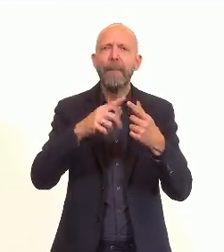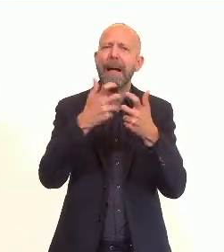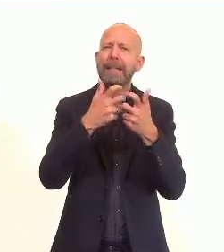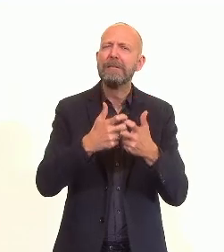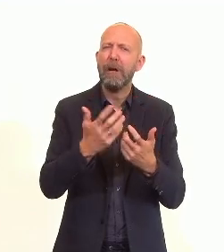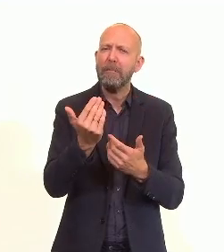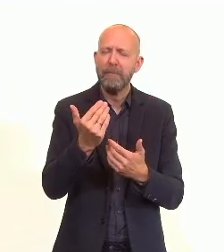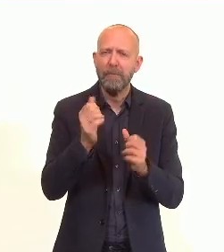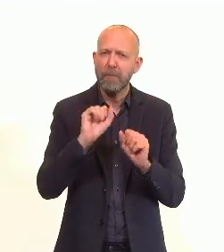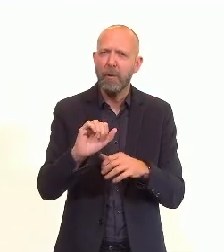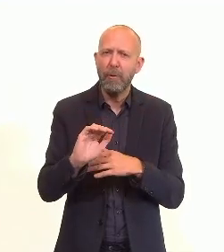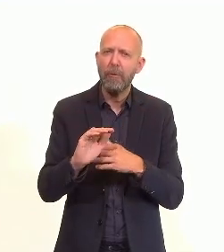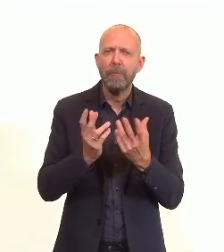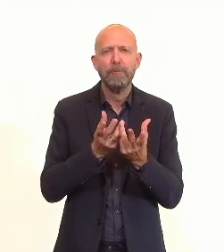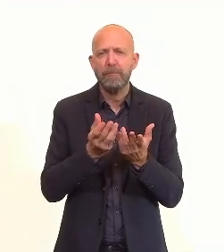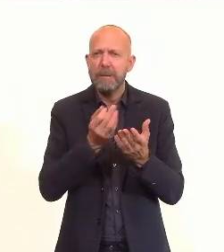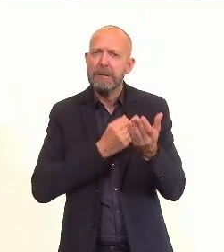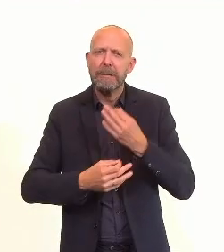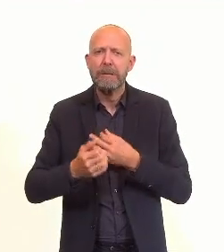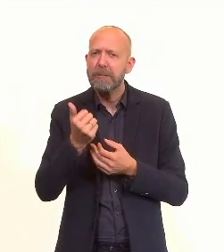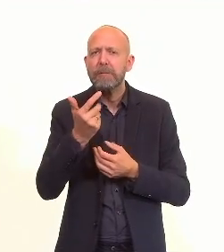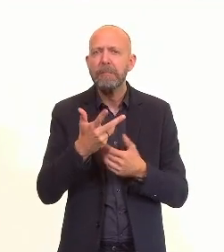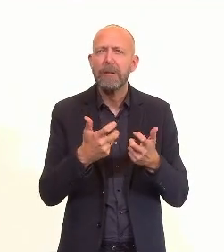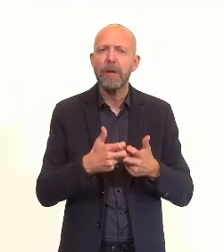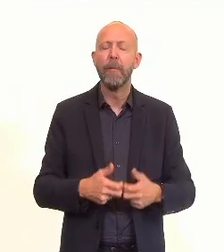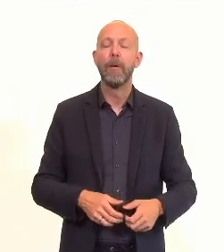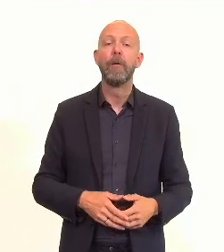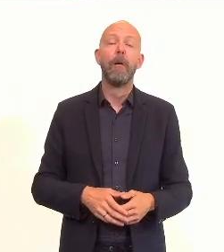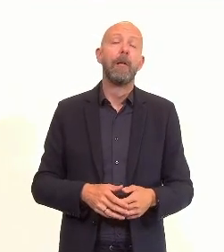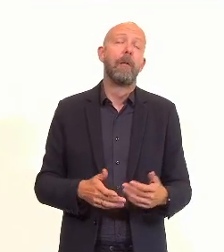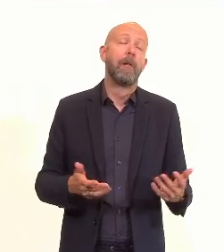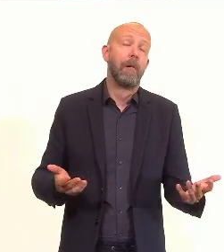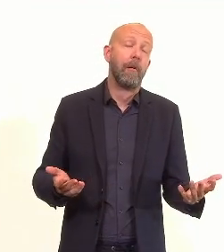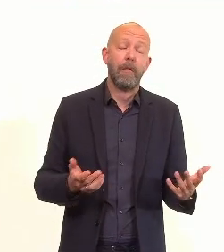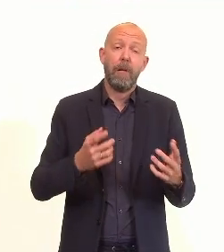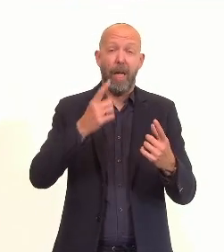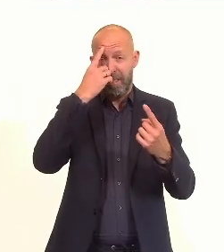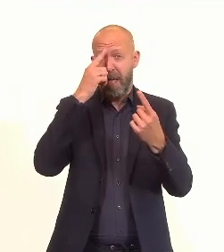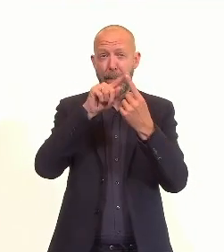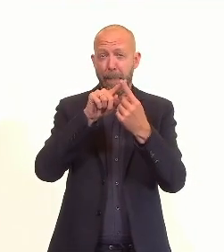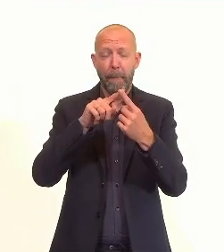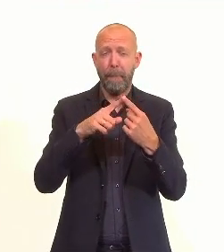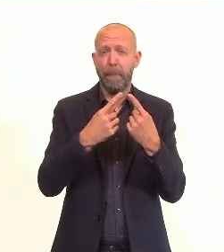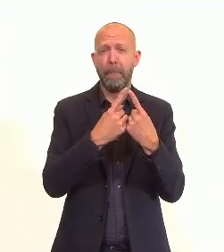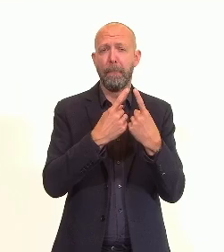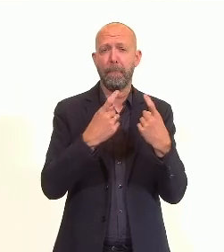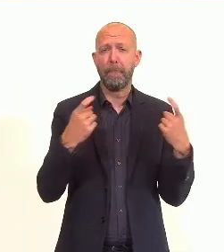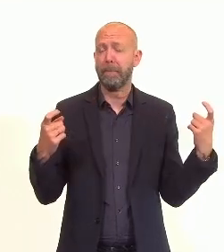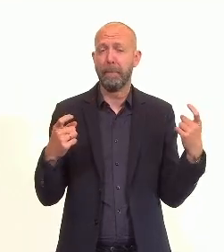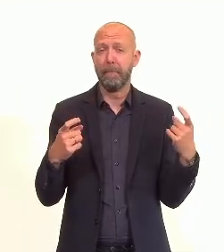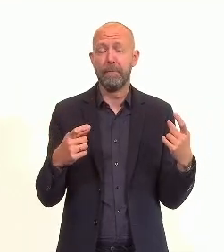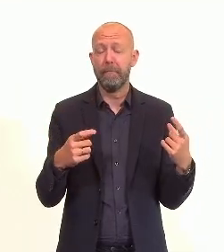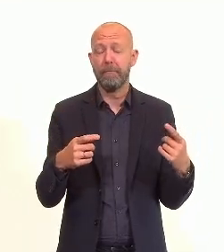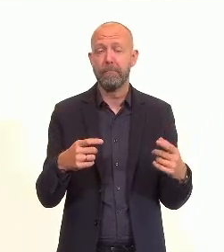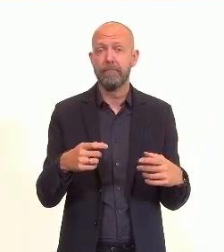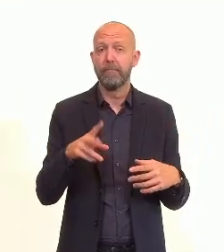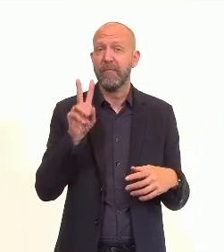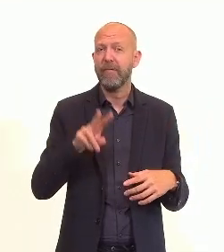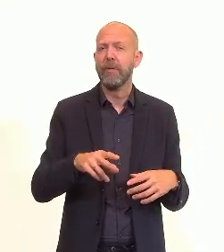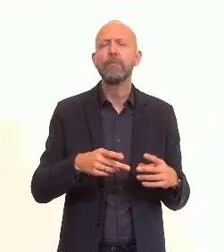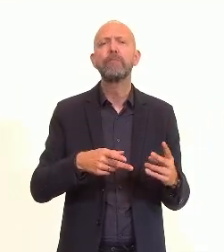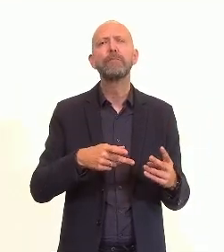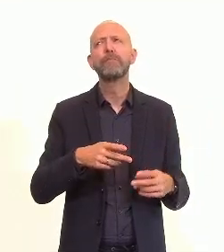que vous portez Alors les thématiques, elles vont être très diverses. Vous avez les thématiques. Alors les thématiques, c'est